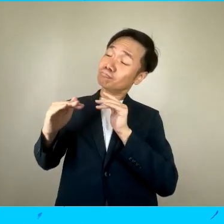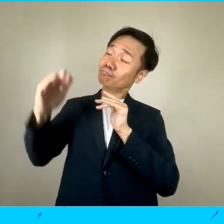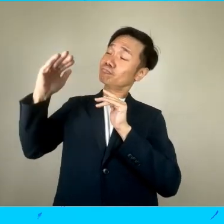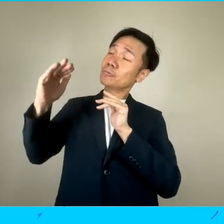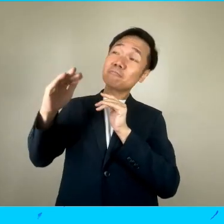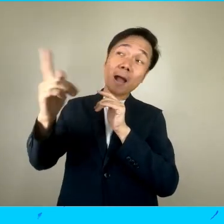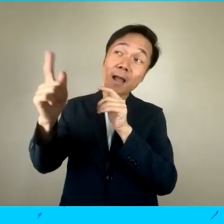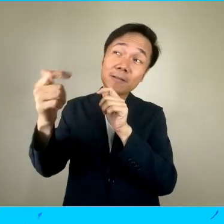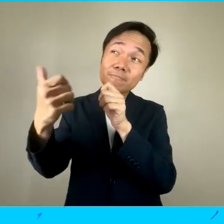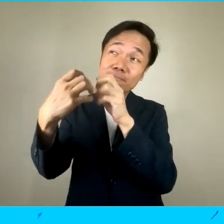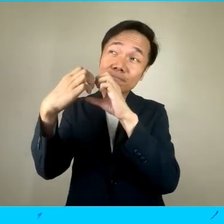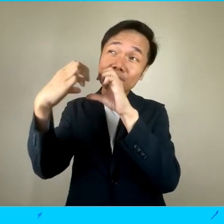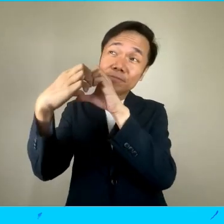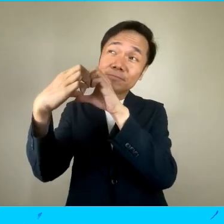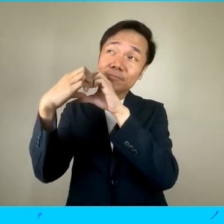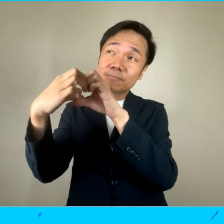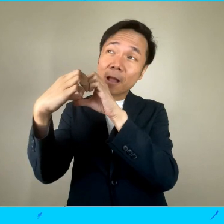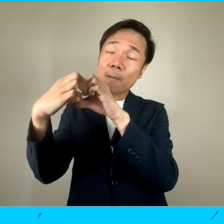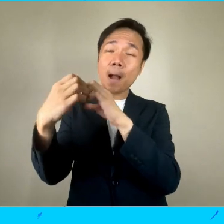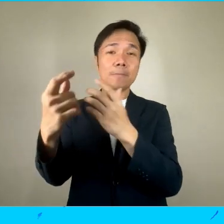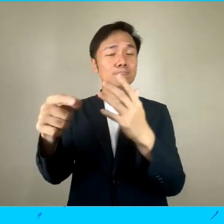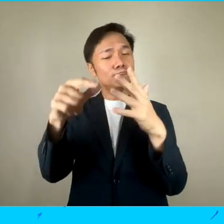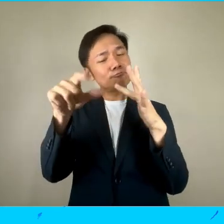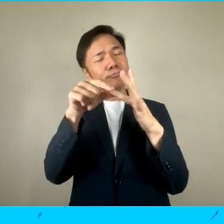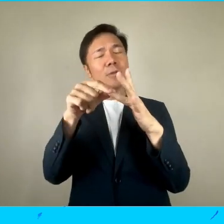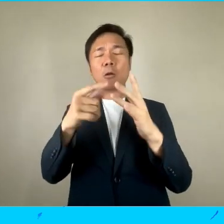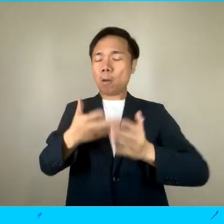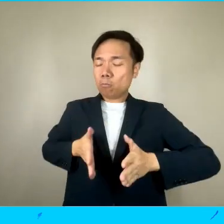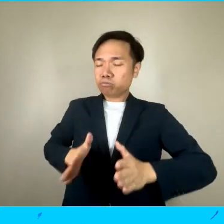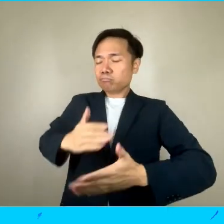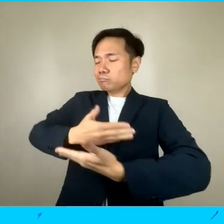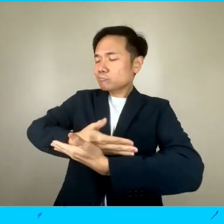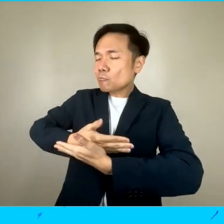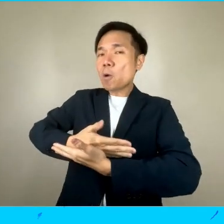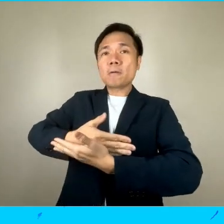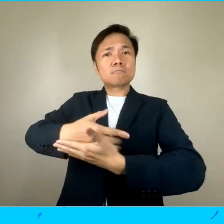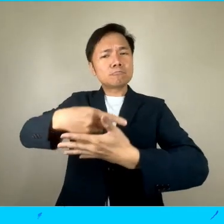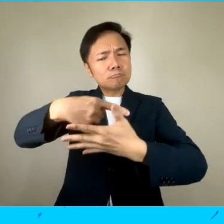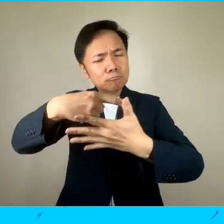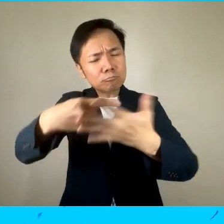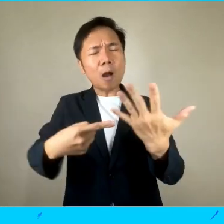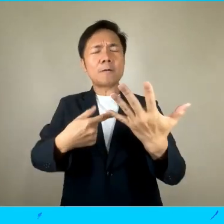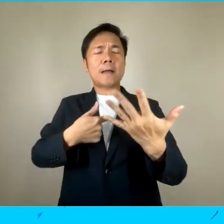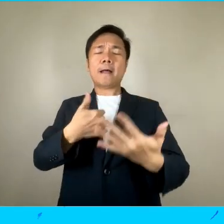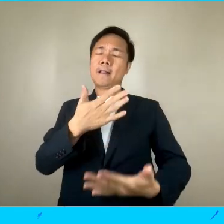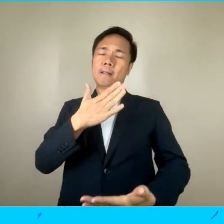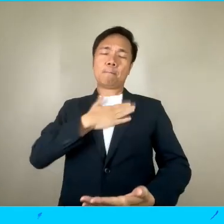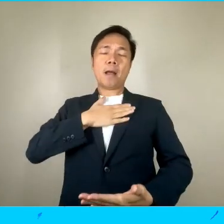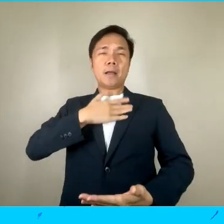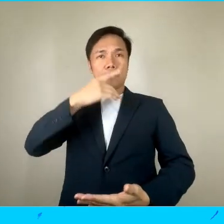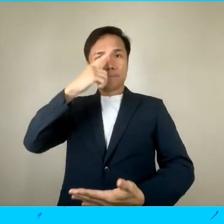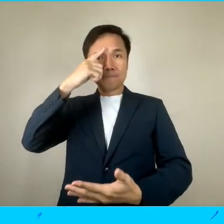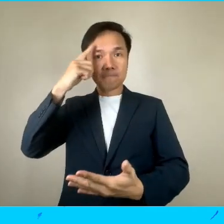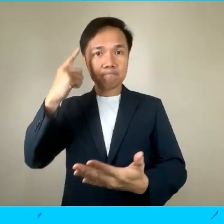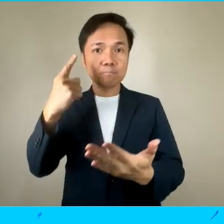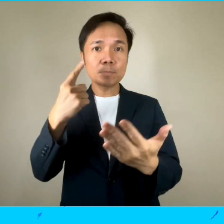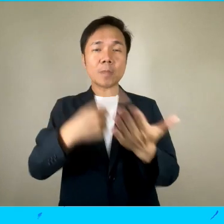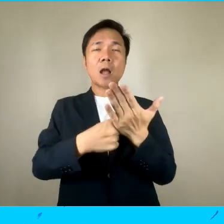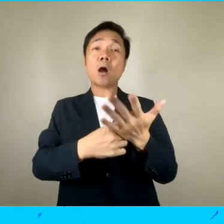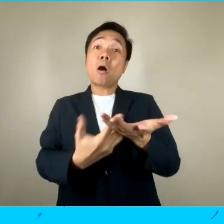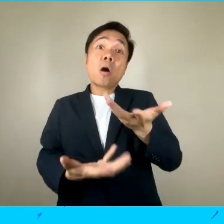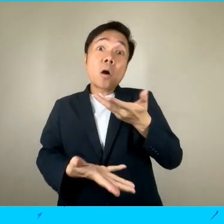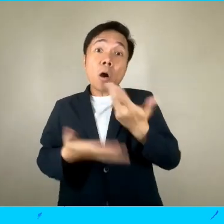savoir quand est-ce qu'on veut se marier, avec qui et quand est-ce qu'on veut avoir des enfants et si l'on